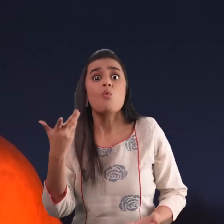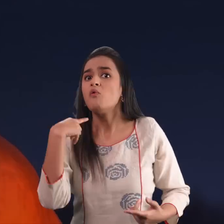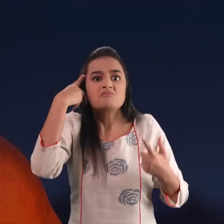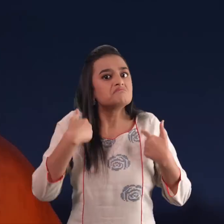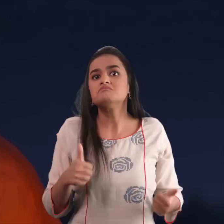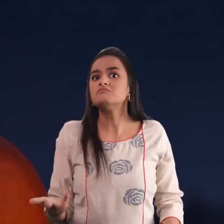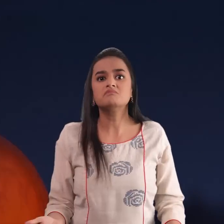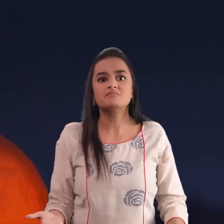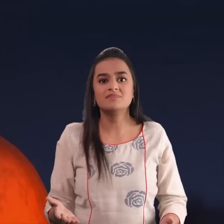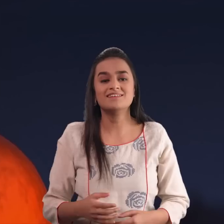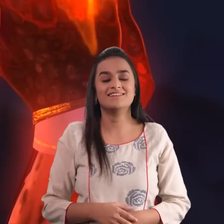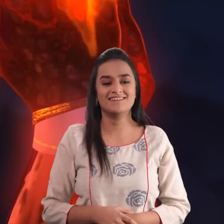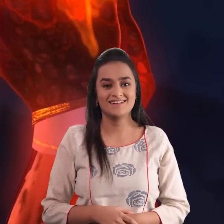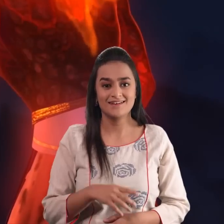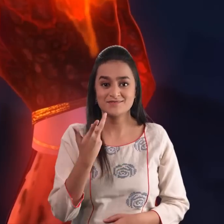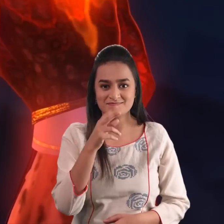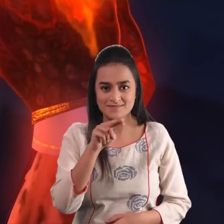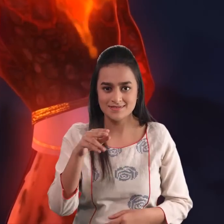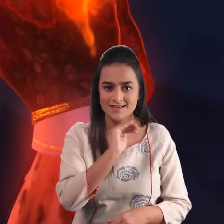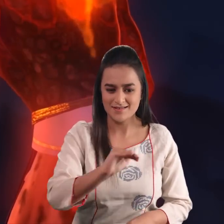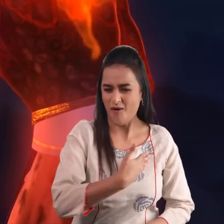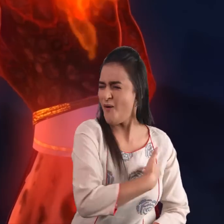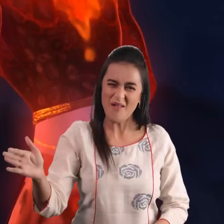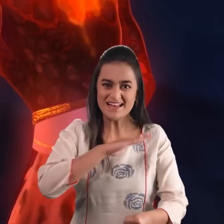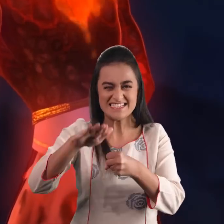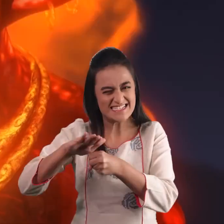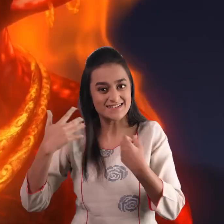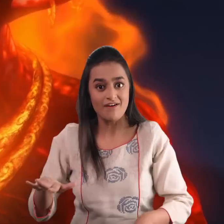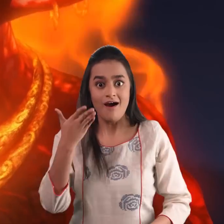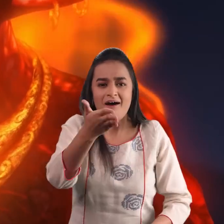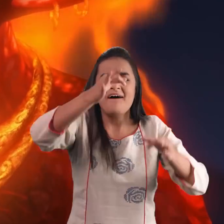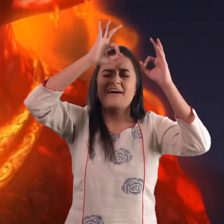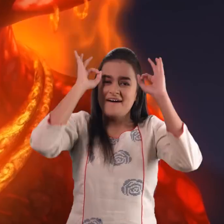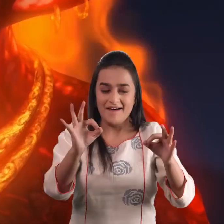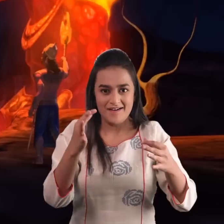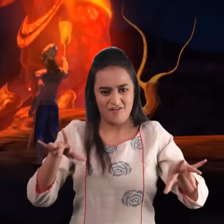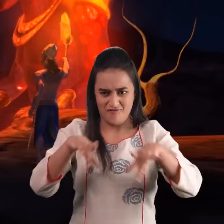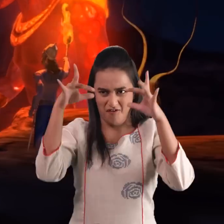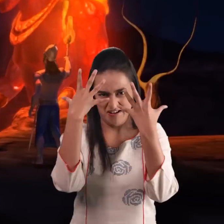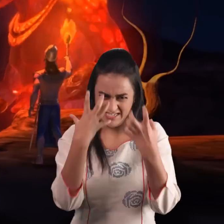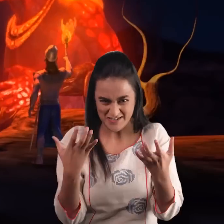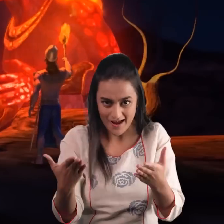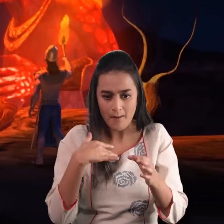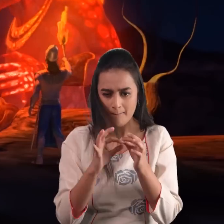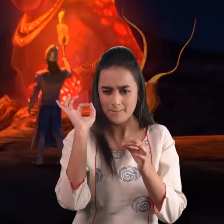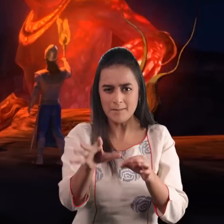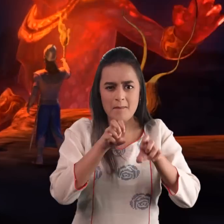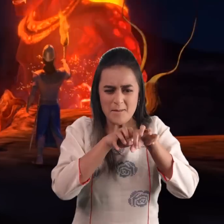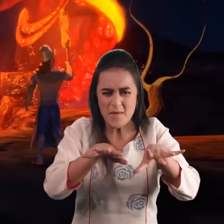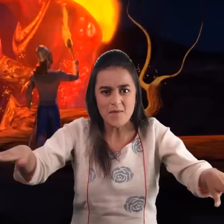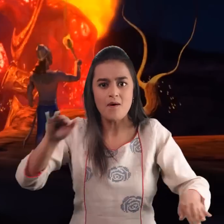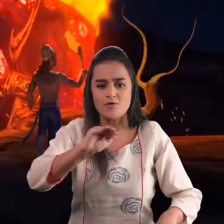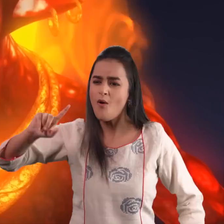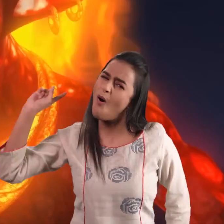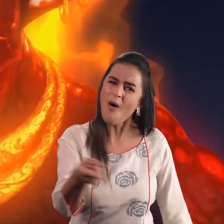बच्चों में वो कौन है। सो हमें सभी बच्चों की जान लेनी होगी। ये तो और भी सरल है। धूप में सूख कर वन वैसे भी जलने